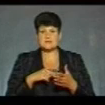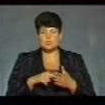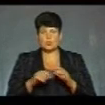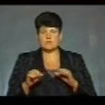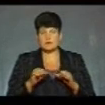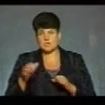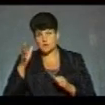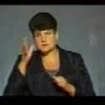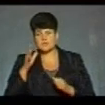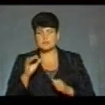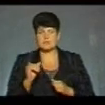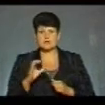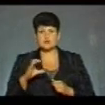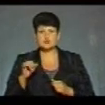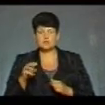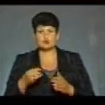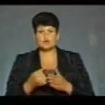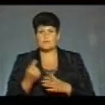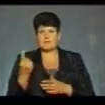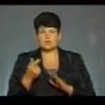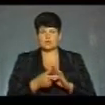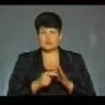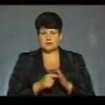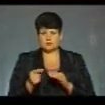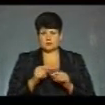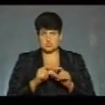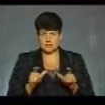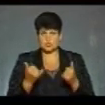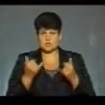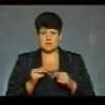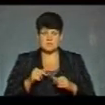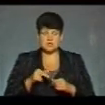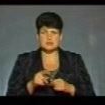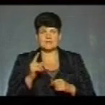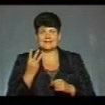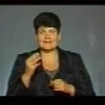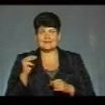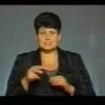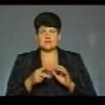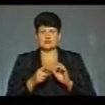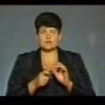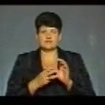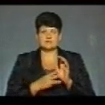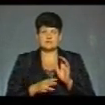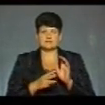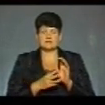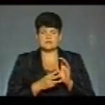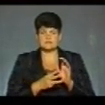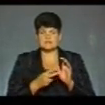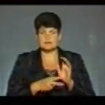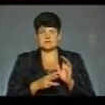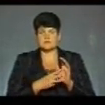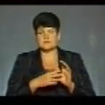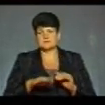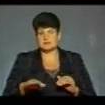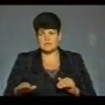управління освіти Ірини Сум, до першого класу тернопільських шкіл сьогодні пішли 3178 учнів. На першому дзвінку і